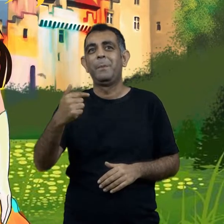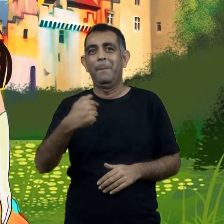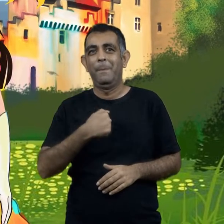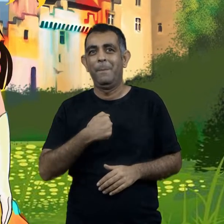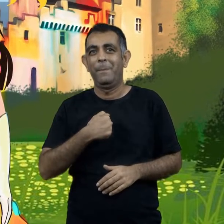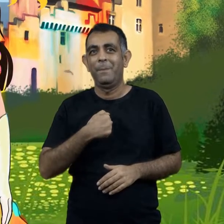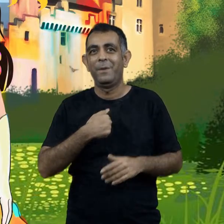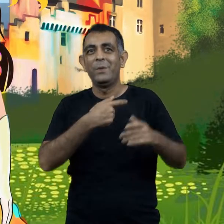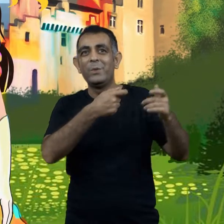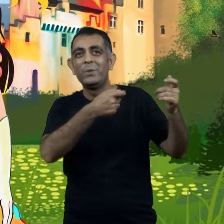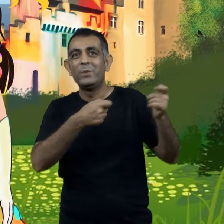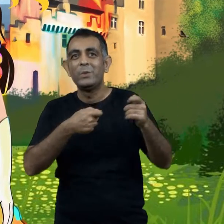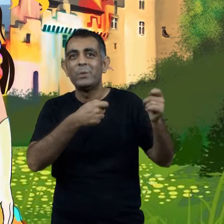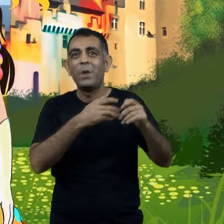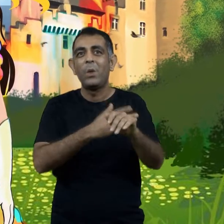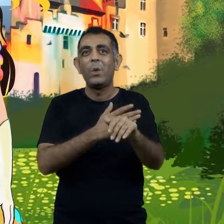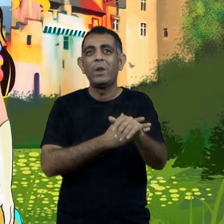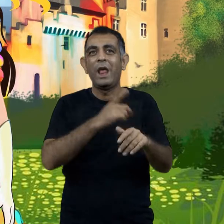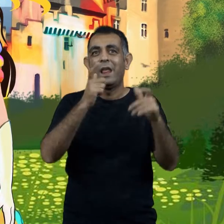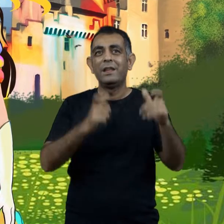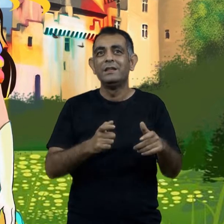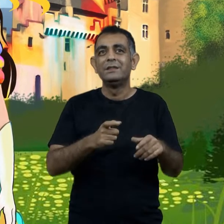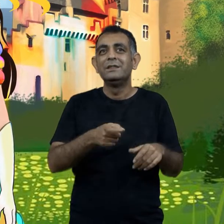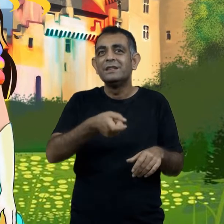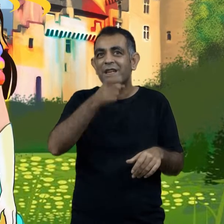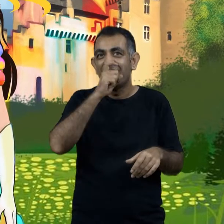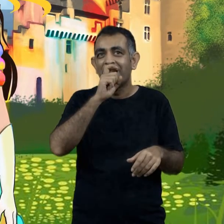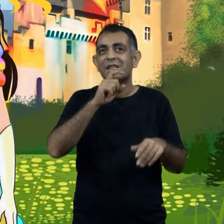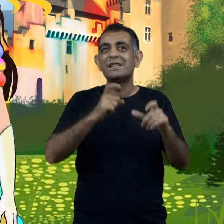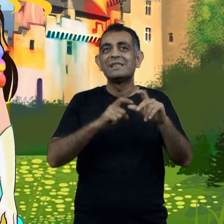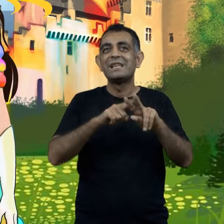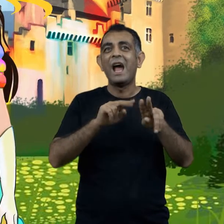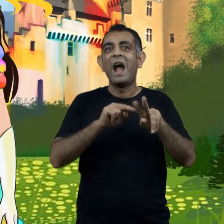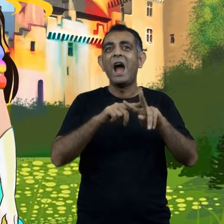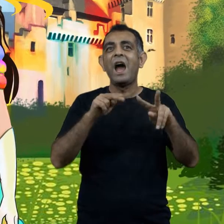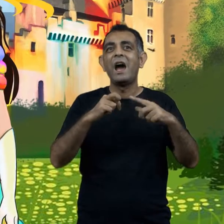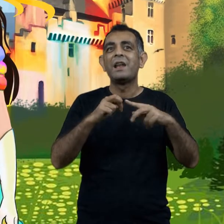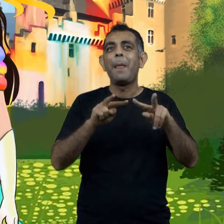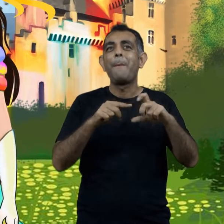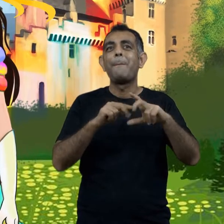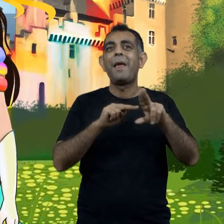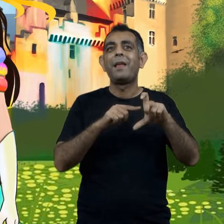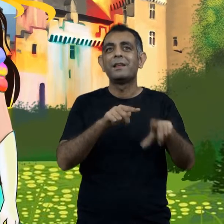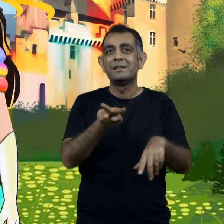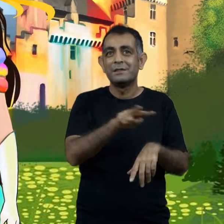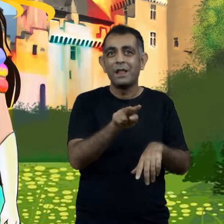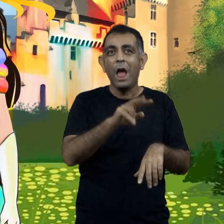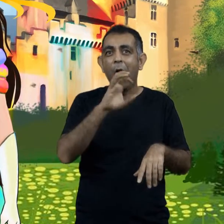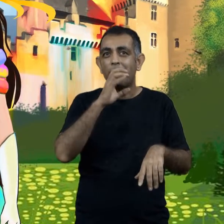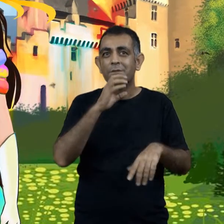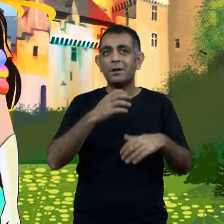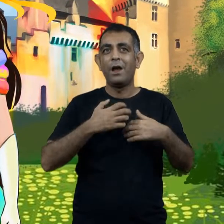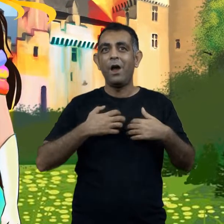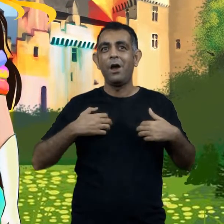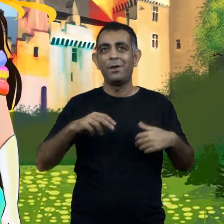unuttum. Ben uçurtma ülkesinin kraliçesi Sakarmeke. Sizler de